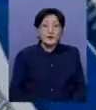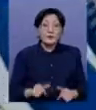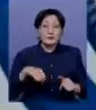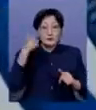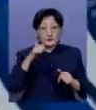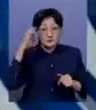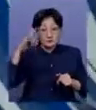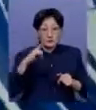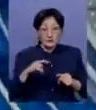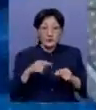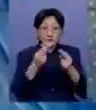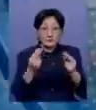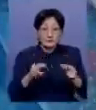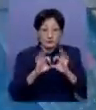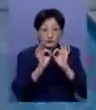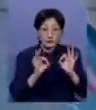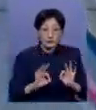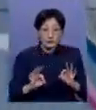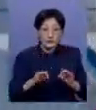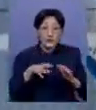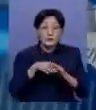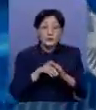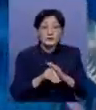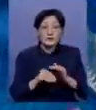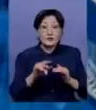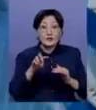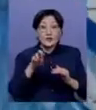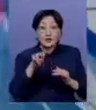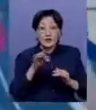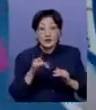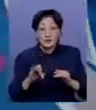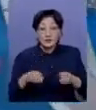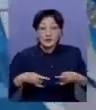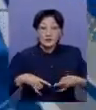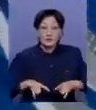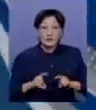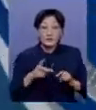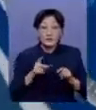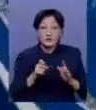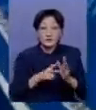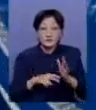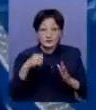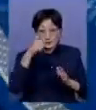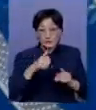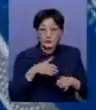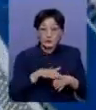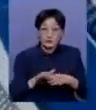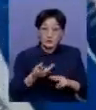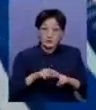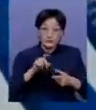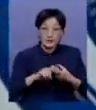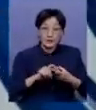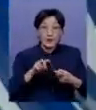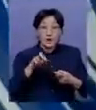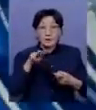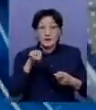Биыл отандық бейнелі өнерінің негізін салушылардың бірі Николай Хлудовтың туғанына 170 жыл толды. Осыған орай,